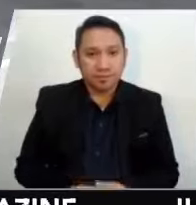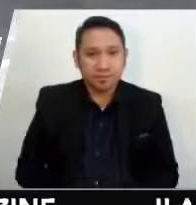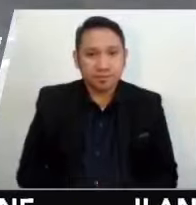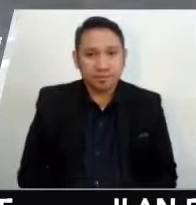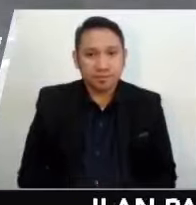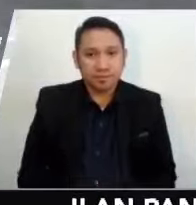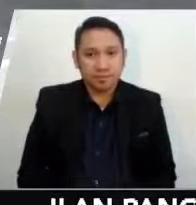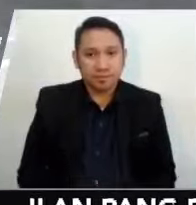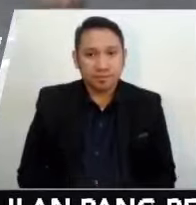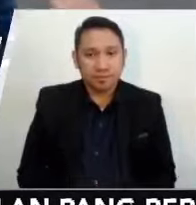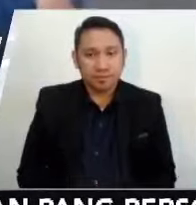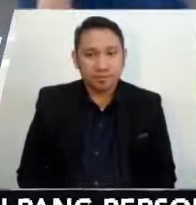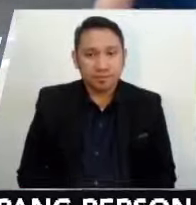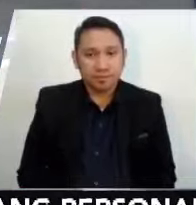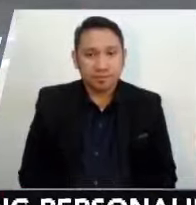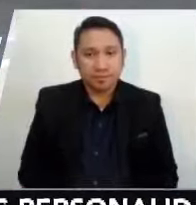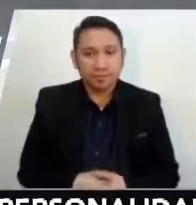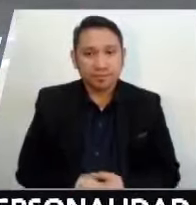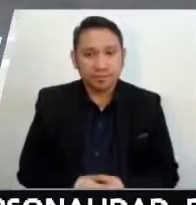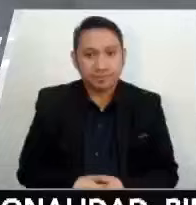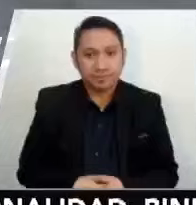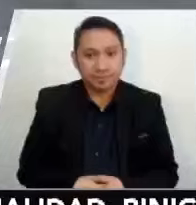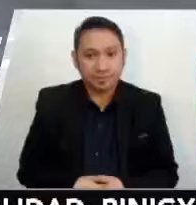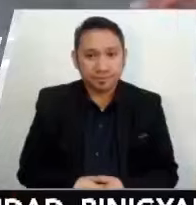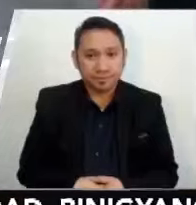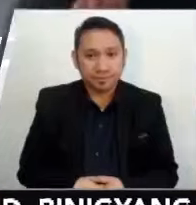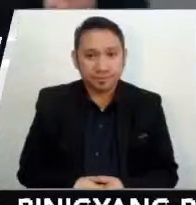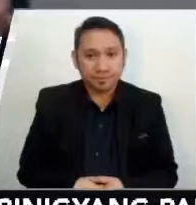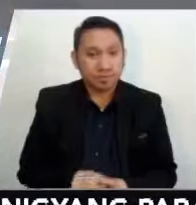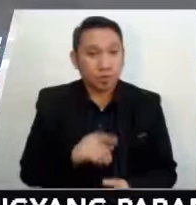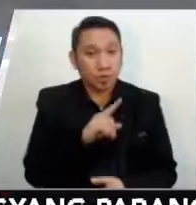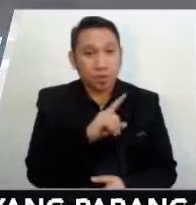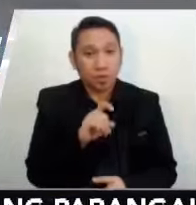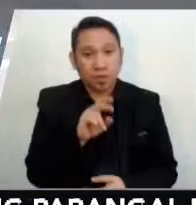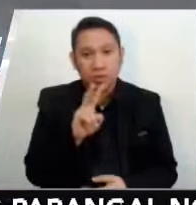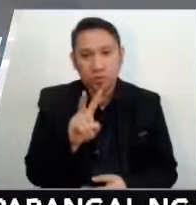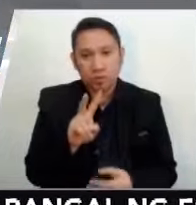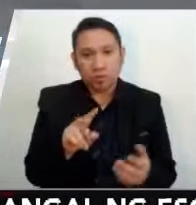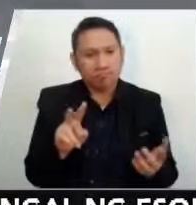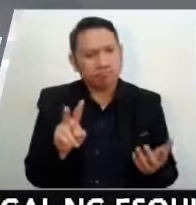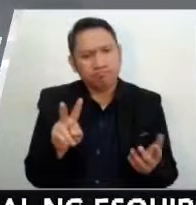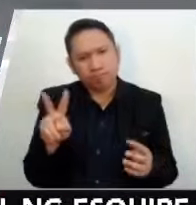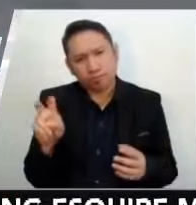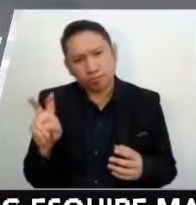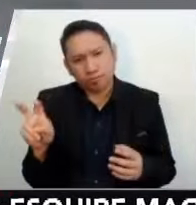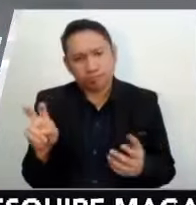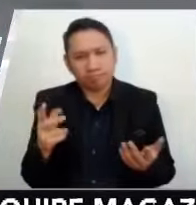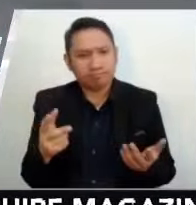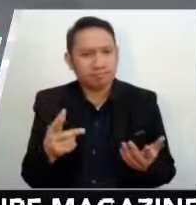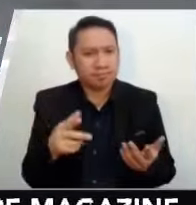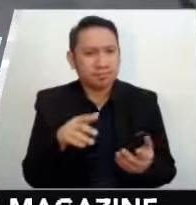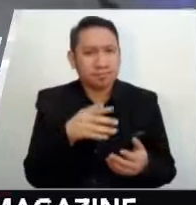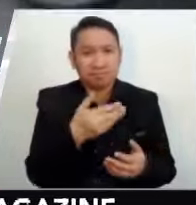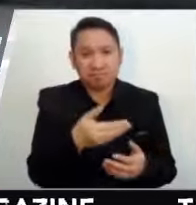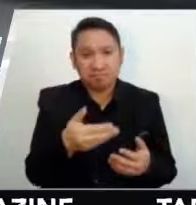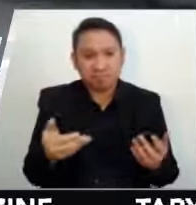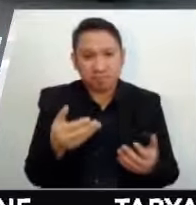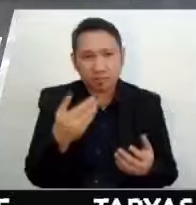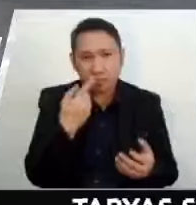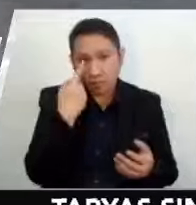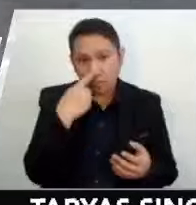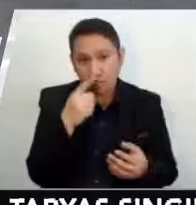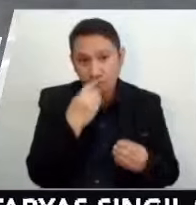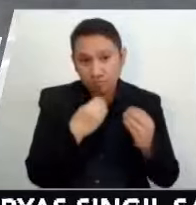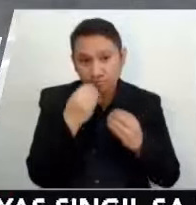Zen Igan 1002 sa mahigit 200 notche buen items ang may taas presyo Ngayong taon ayon sa